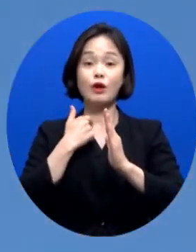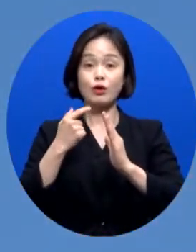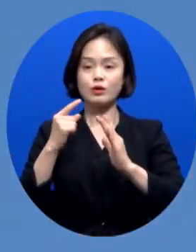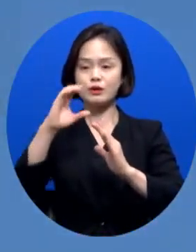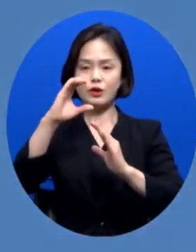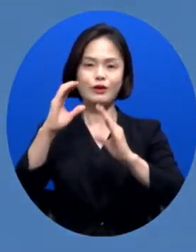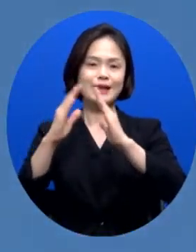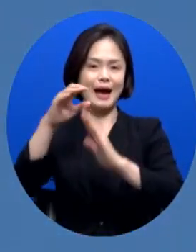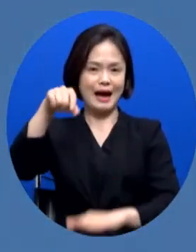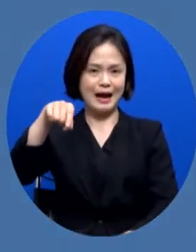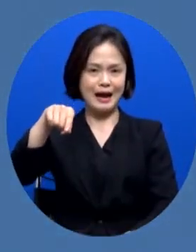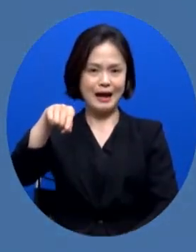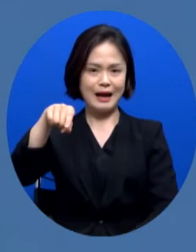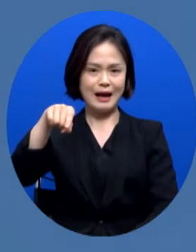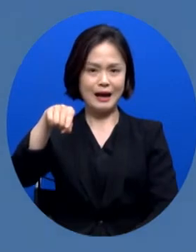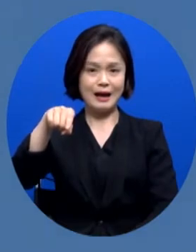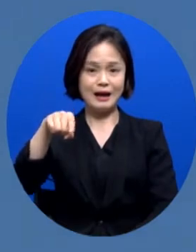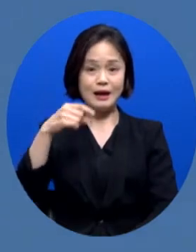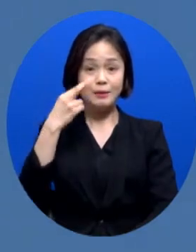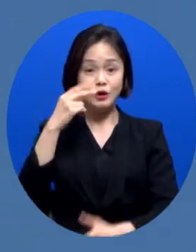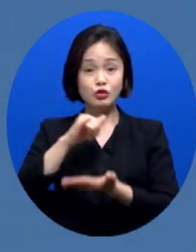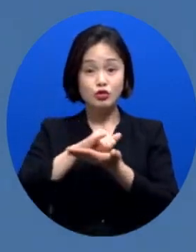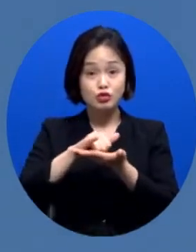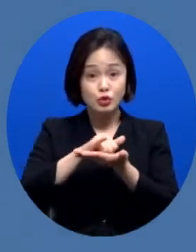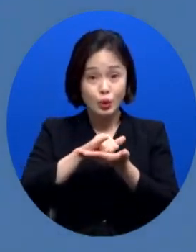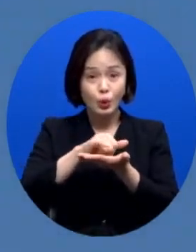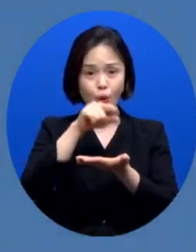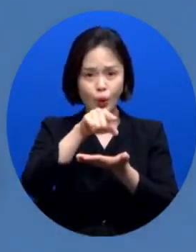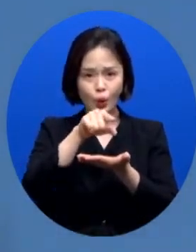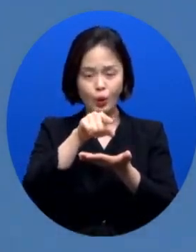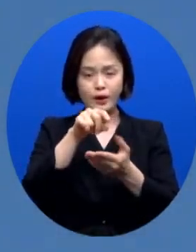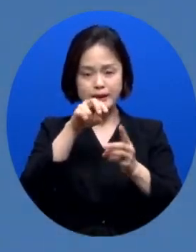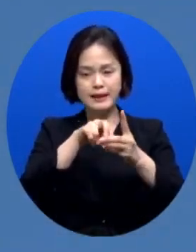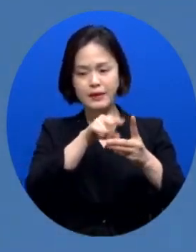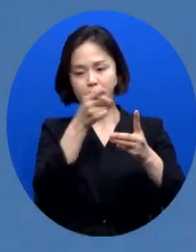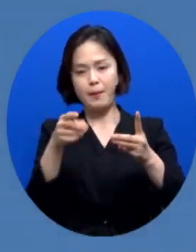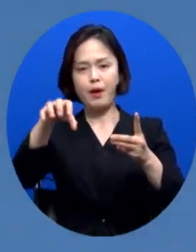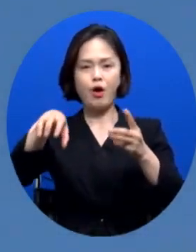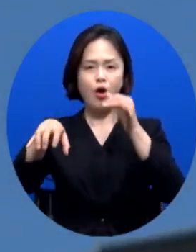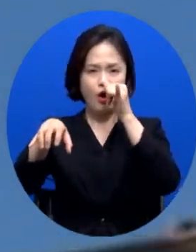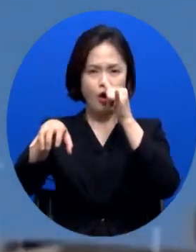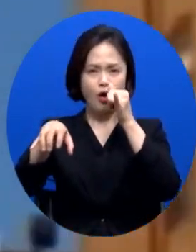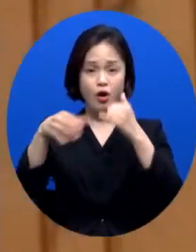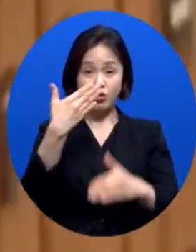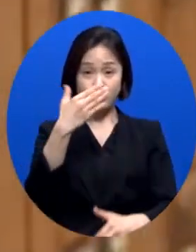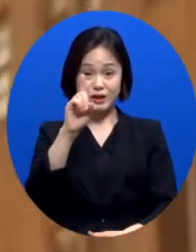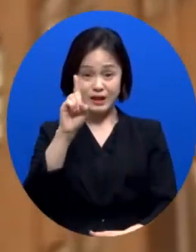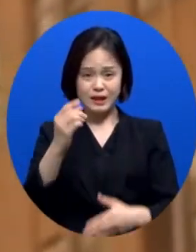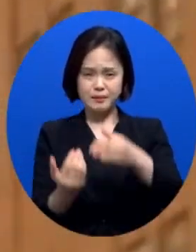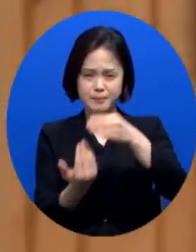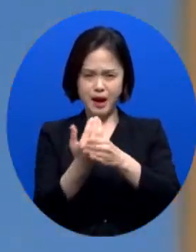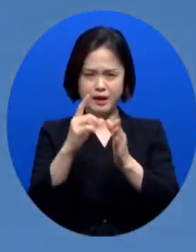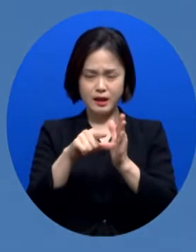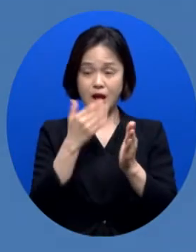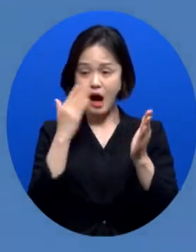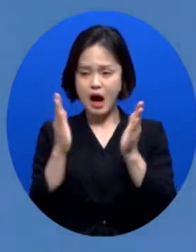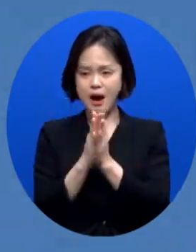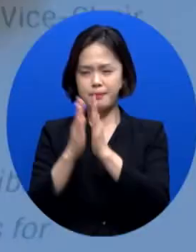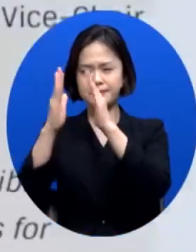정교회 성당은 뉴욕 세계무역센터 옆에 있었지만 9.11 테러로 남쪽 타워가 붕괴하면서